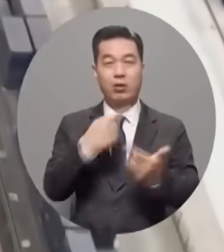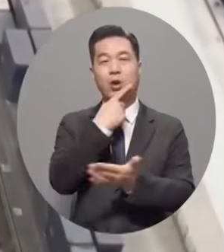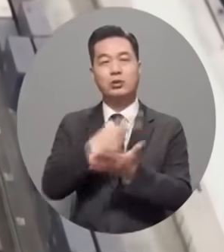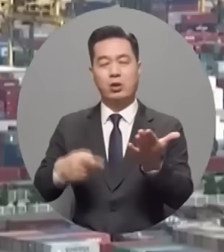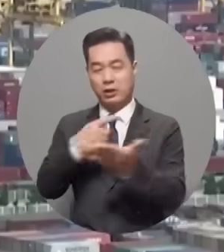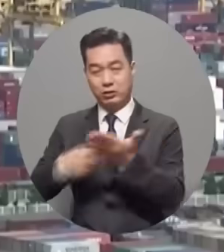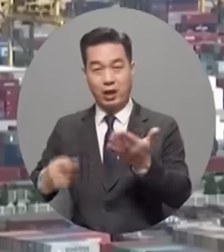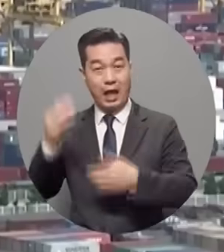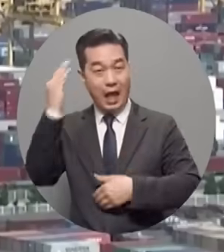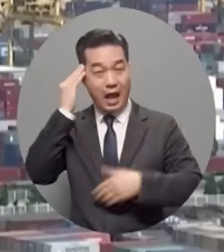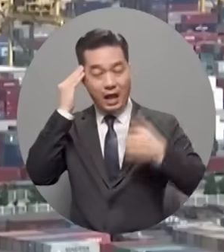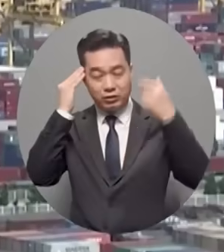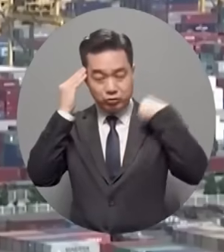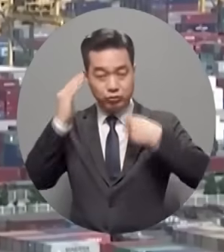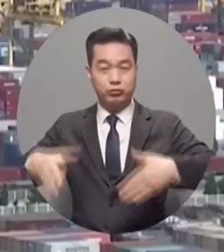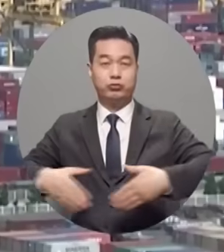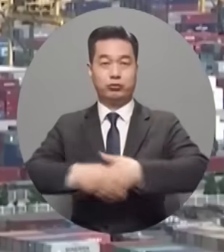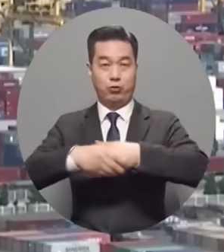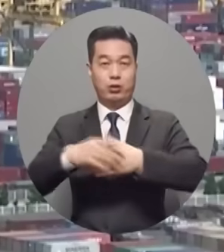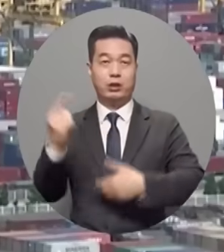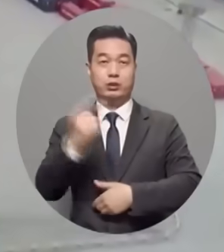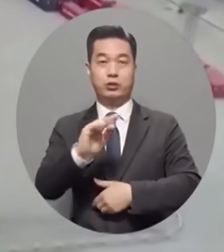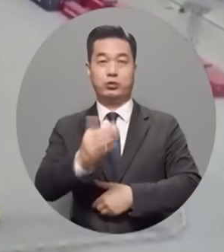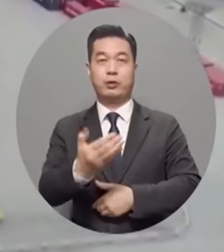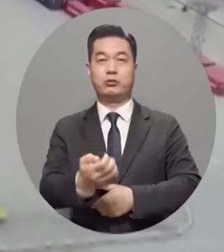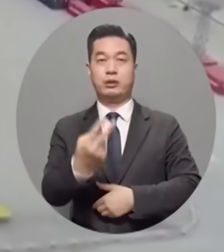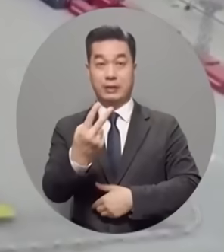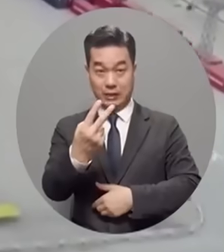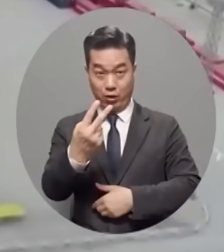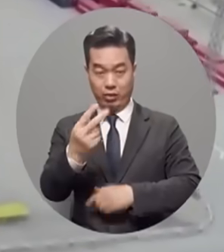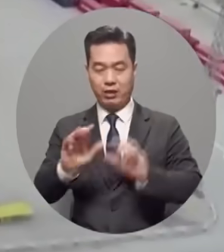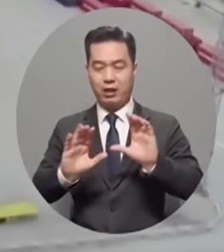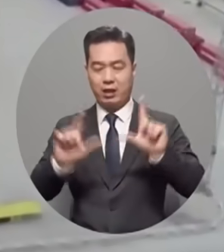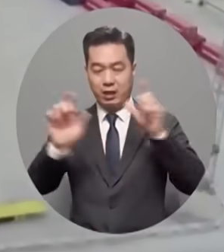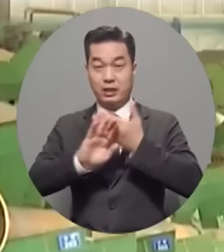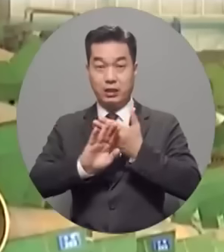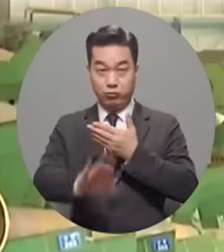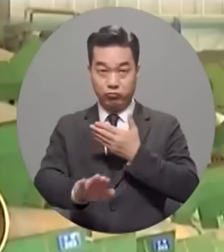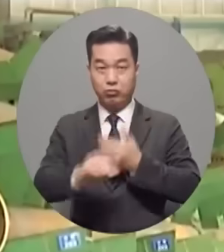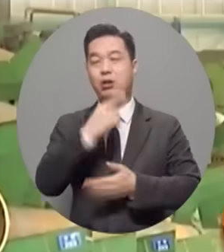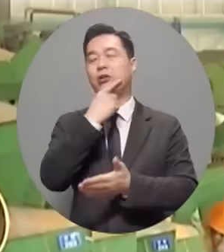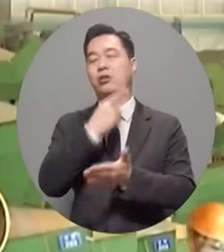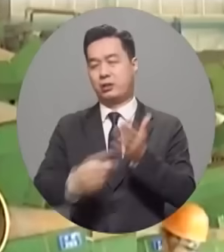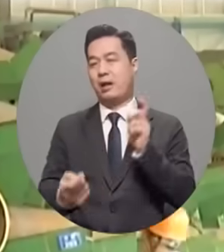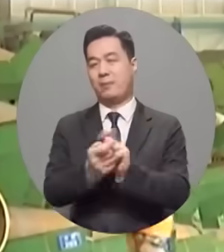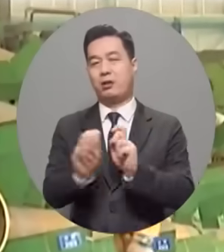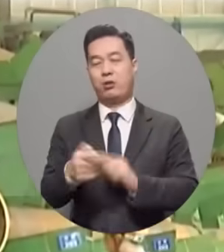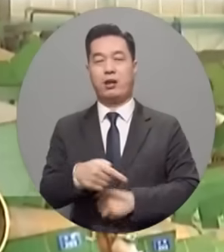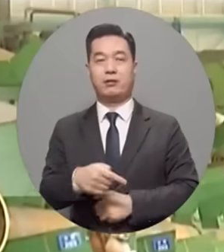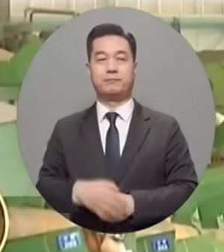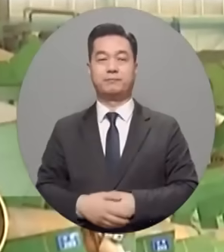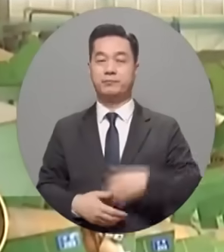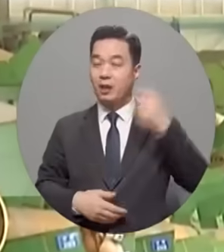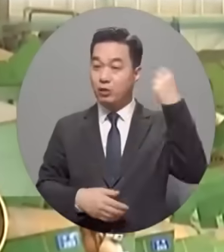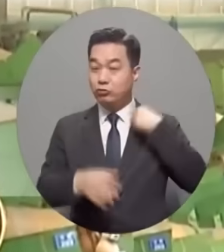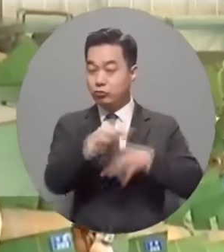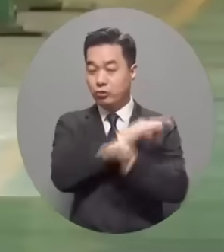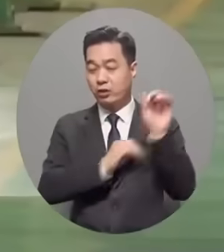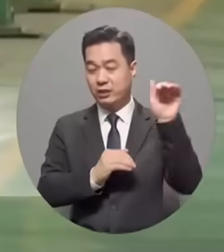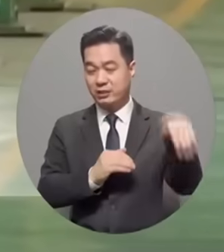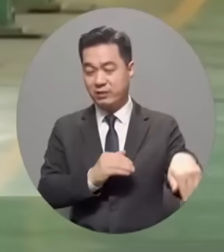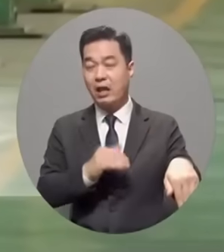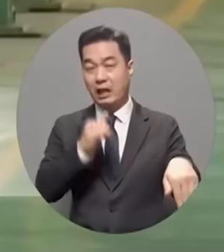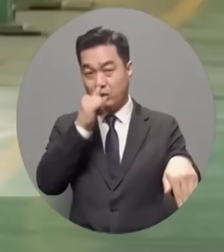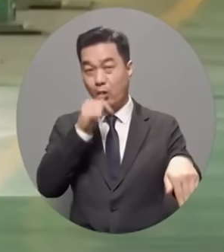이뤄진 1992년 이후 처음으로 연간 무역 수지에서 적자를 봤습니다. 중국의 경기 침체도 영향을